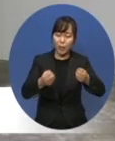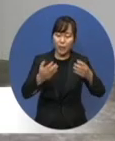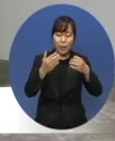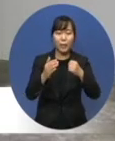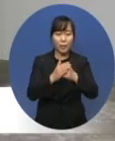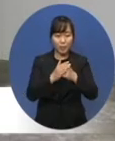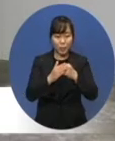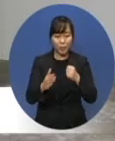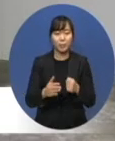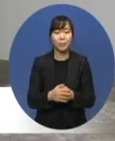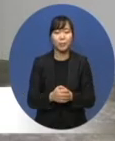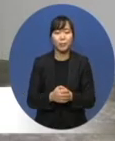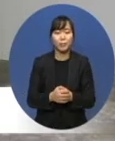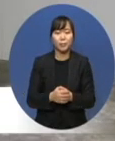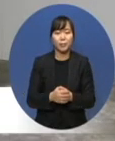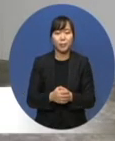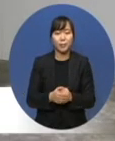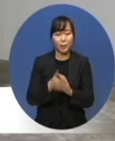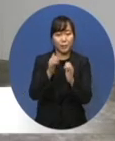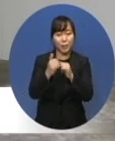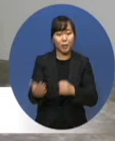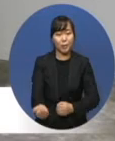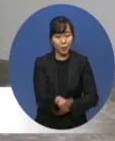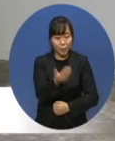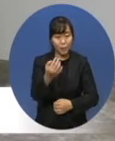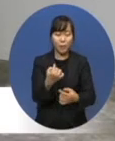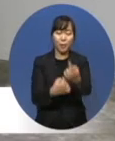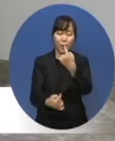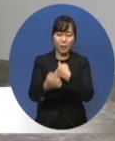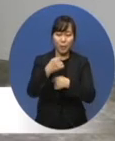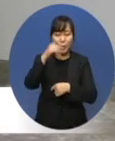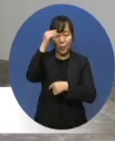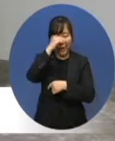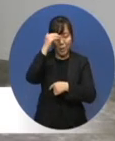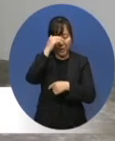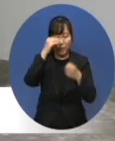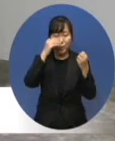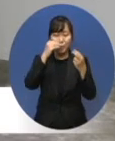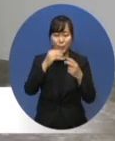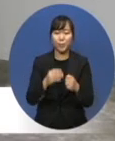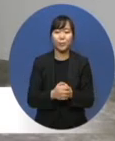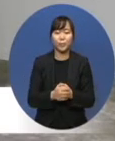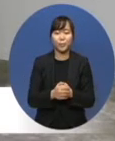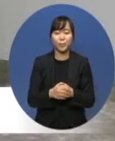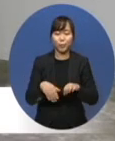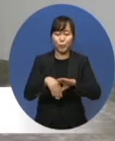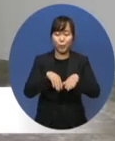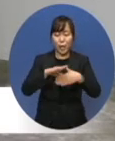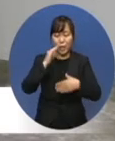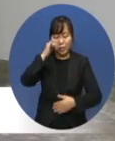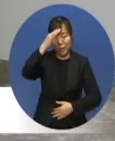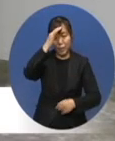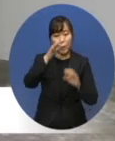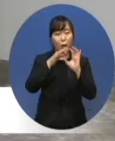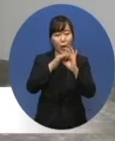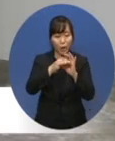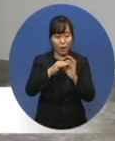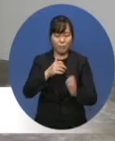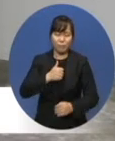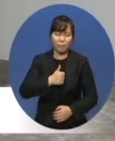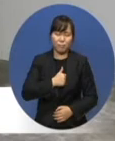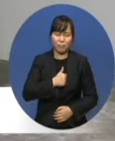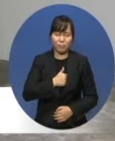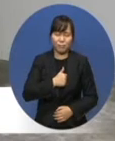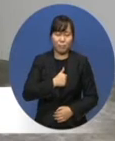행사이다 보니 시민 여러분께서는 꼭 오셔서 관람하시고 문화예술에 대한 자긍심을,